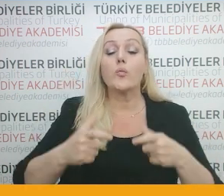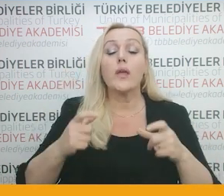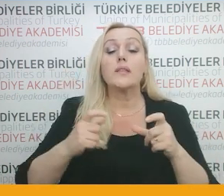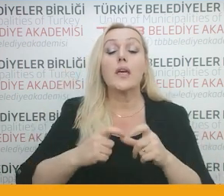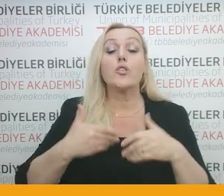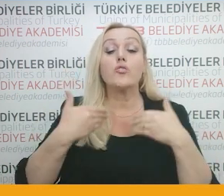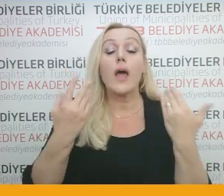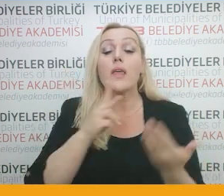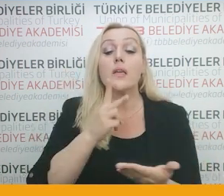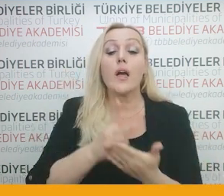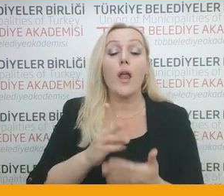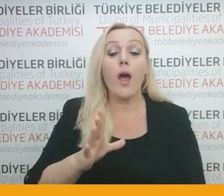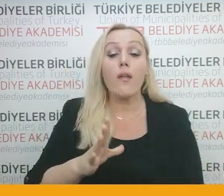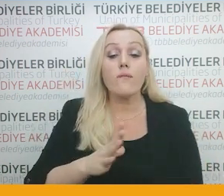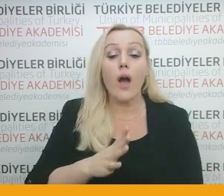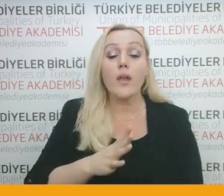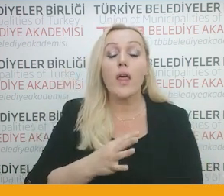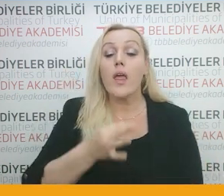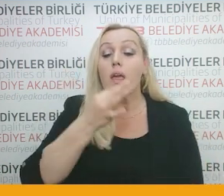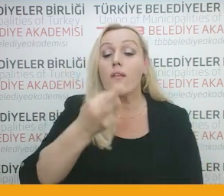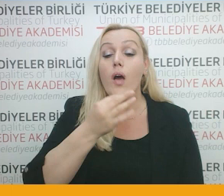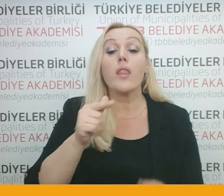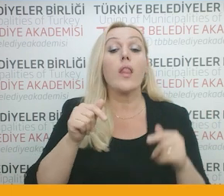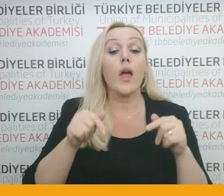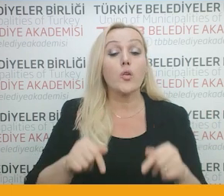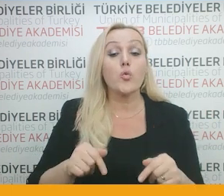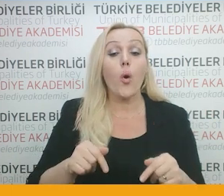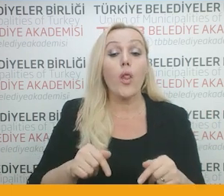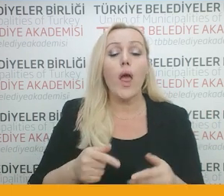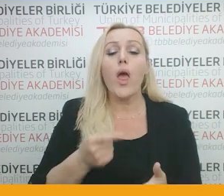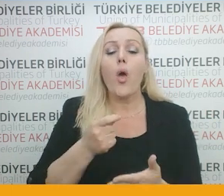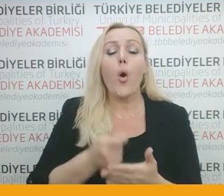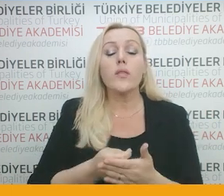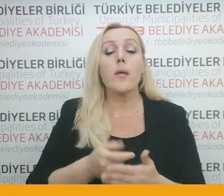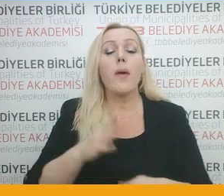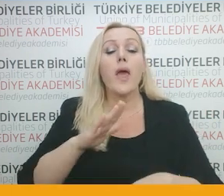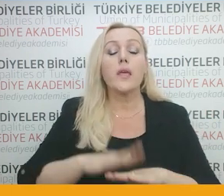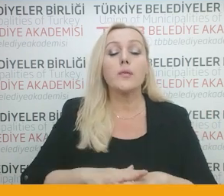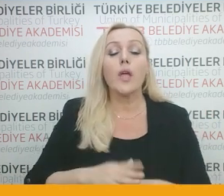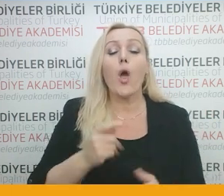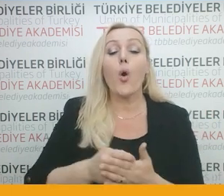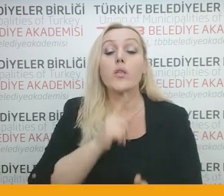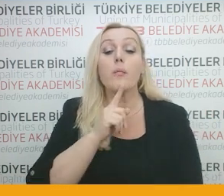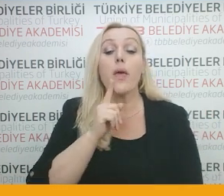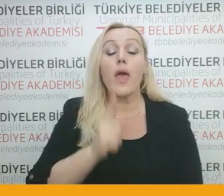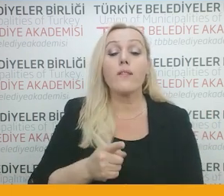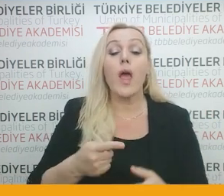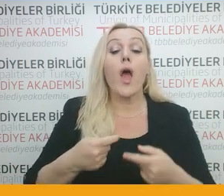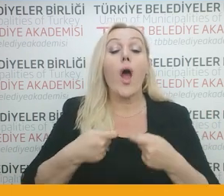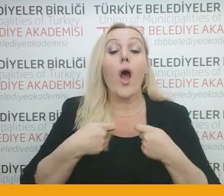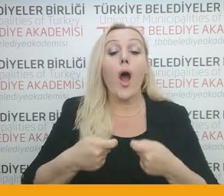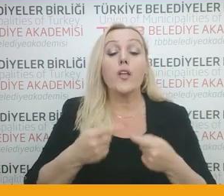Kurul kararı var. Burada geçen ifadeler şu şekilde. Ödeme aşamasında ödeme emri belgesi üzerine harcama yetkilisi